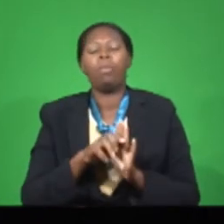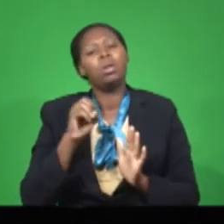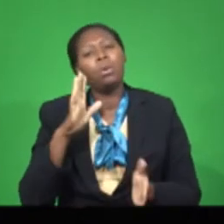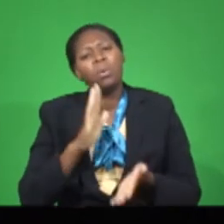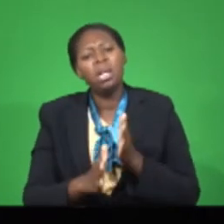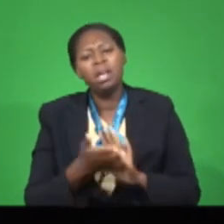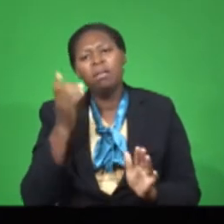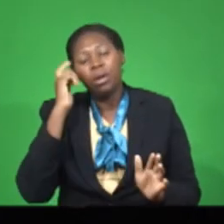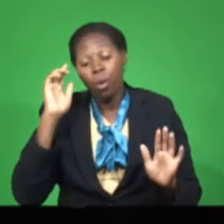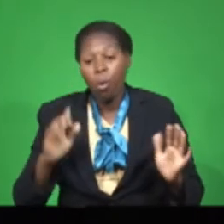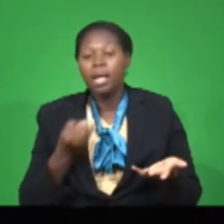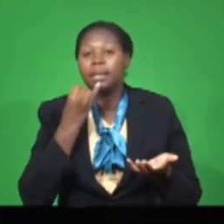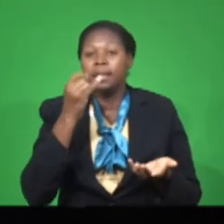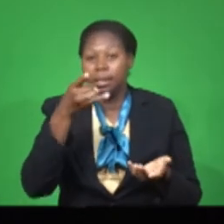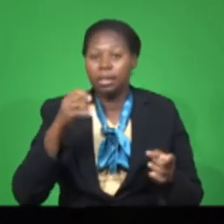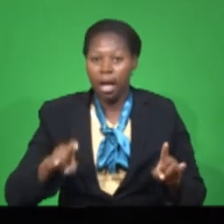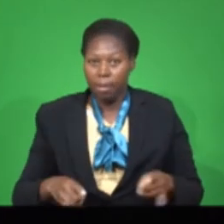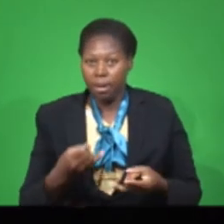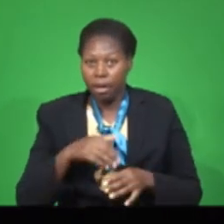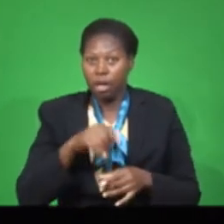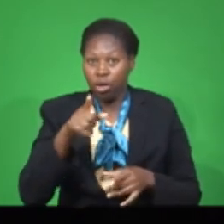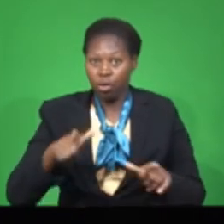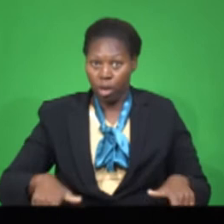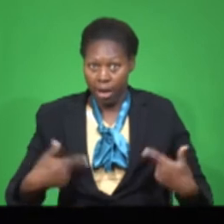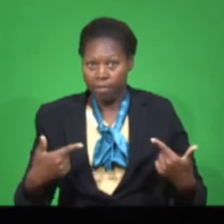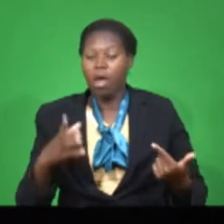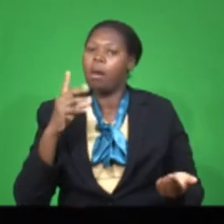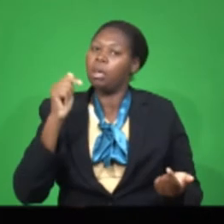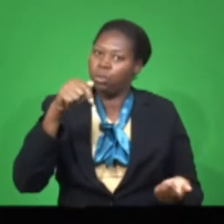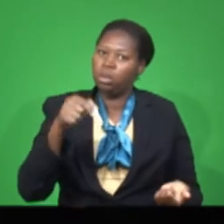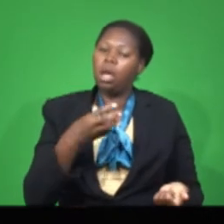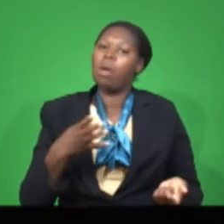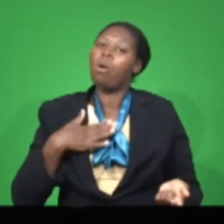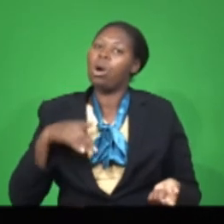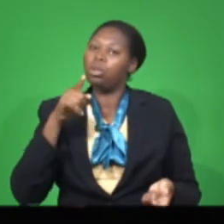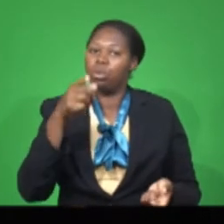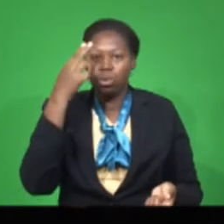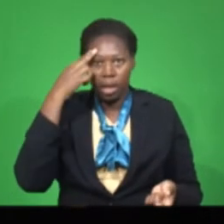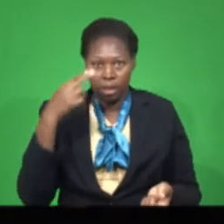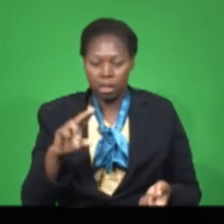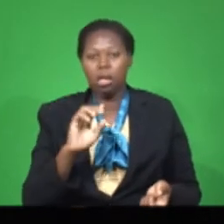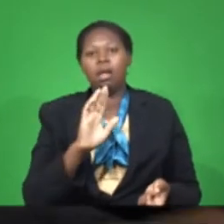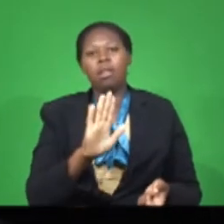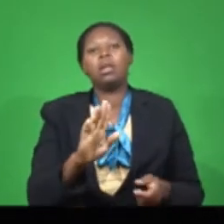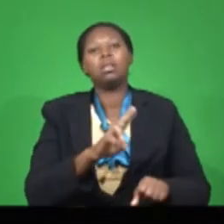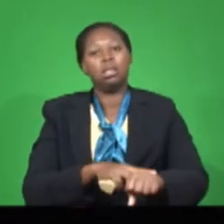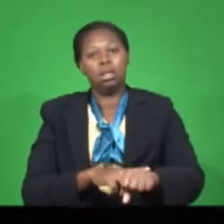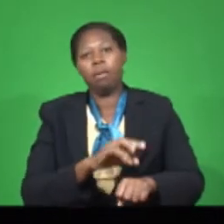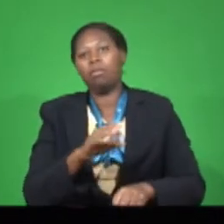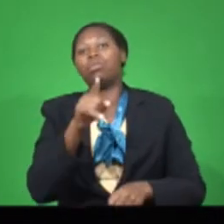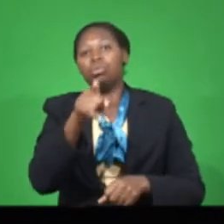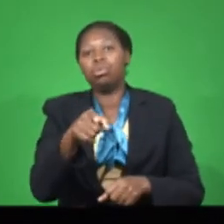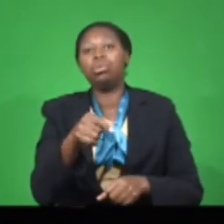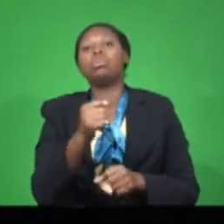yehurukuro yanhasi ndeyekuti nzwisisa kuti pane mukana pane mukana wekuti uponeswa. Alright. Inzwa pana